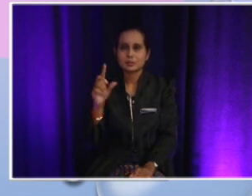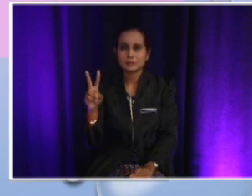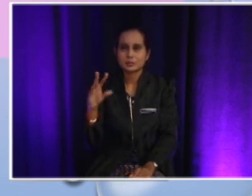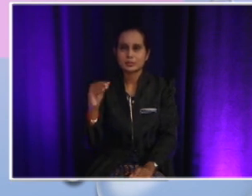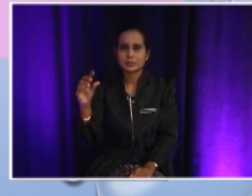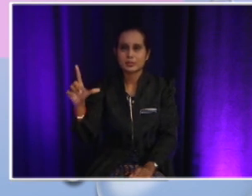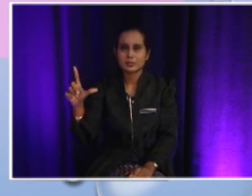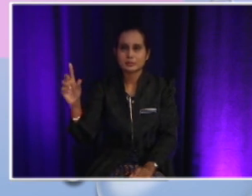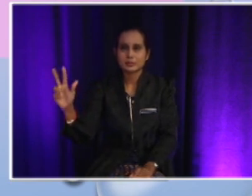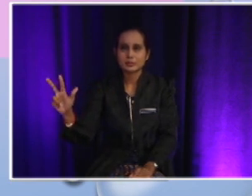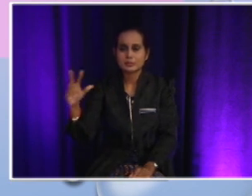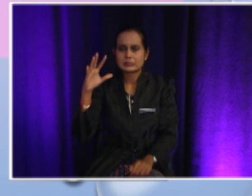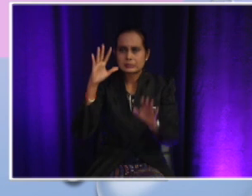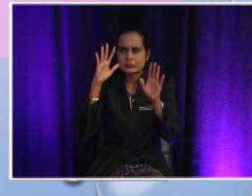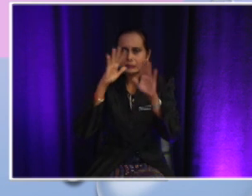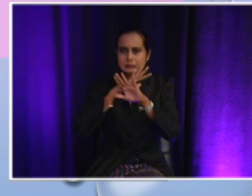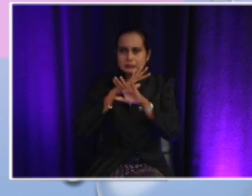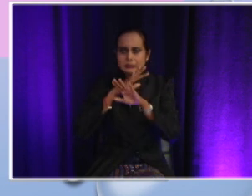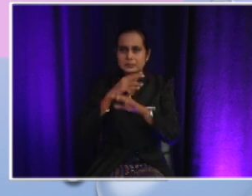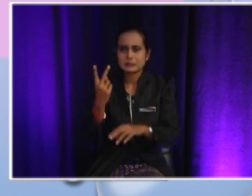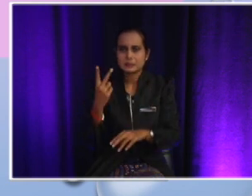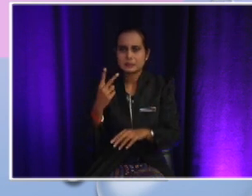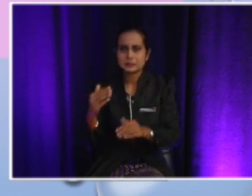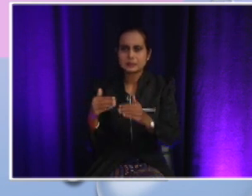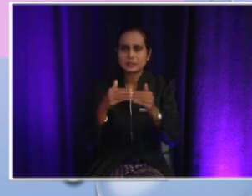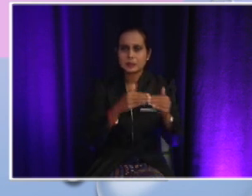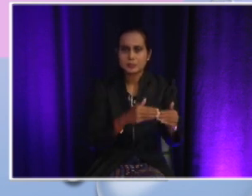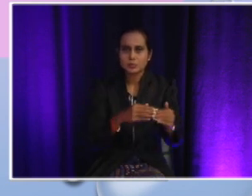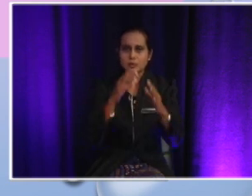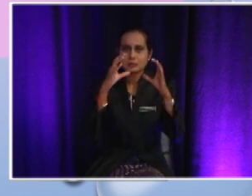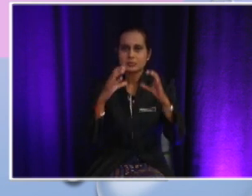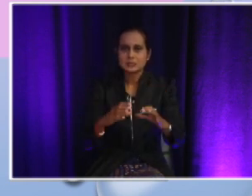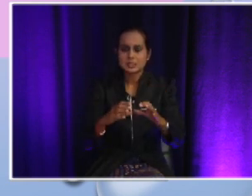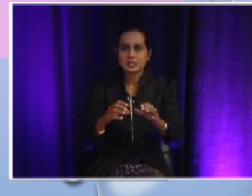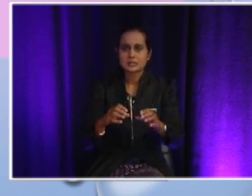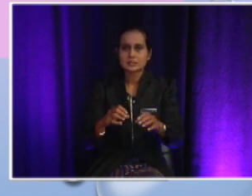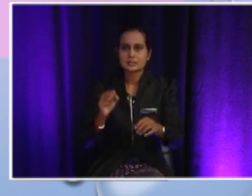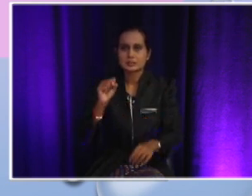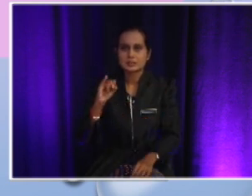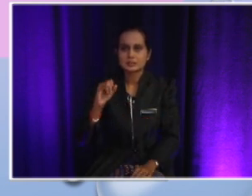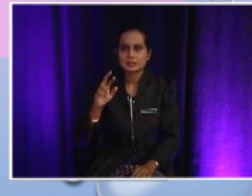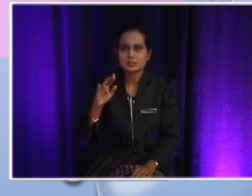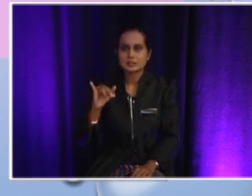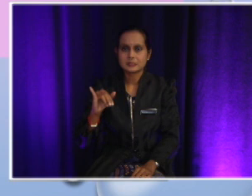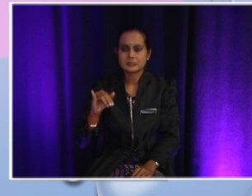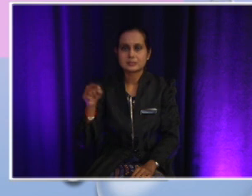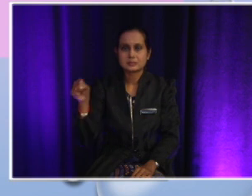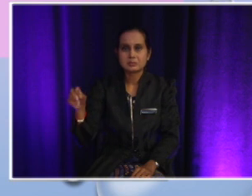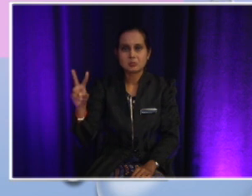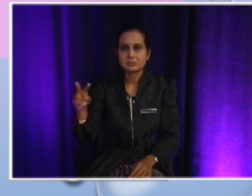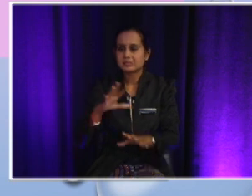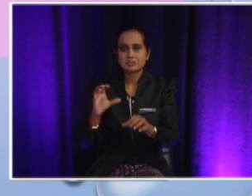L3 malap. Okey, kedua-dua mentol disambung secara siri. Okey, menyebabkan voltan tidak cukup untuk menyala dengan